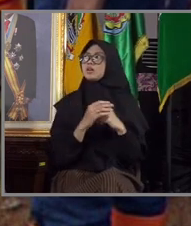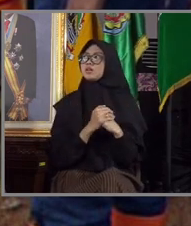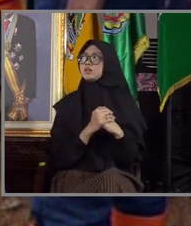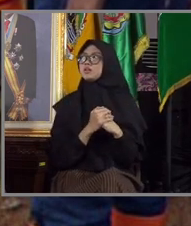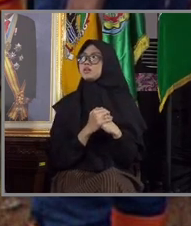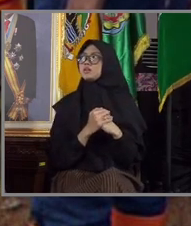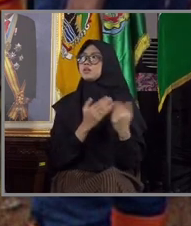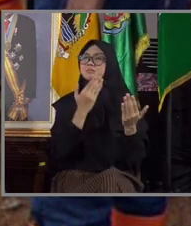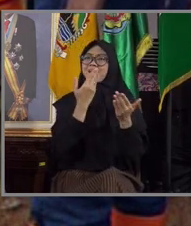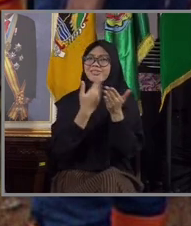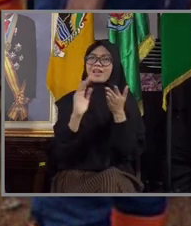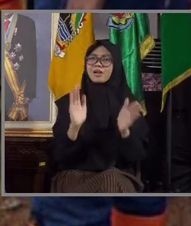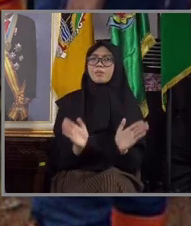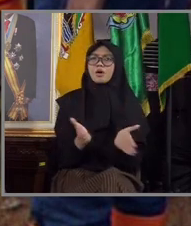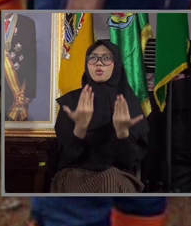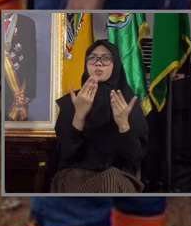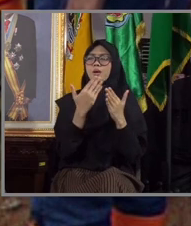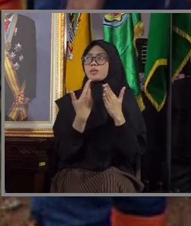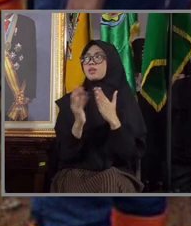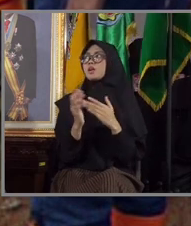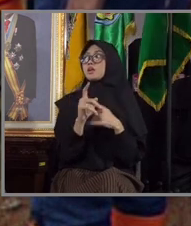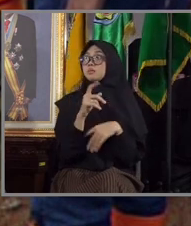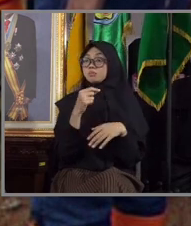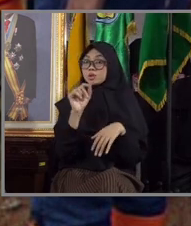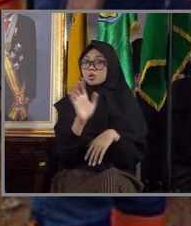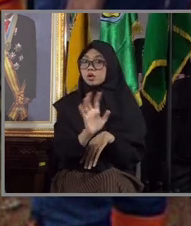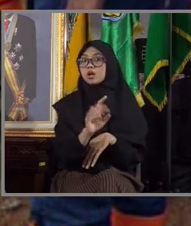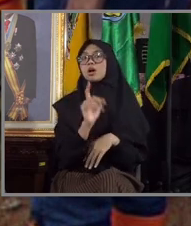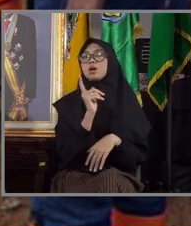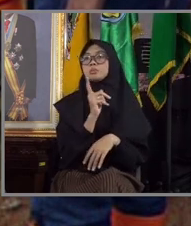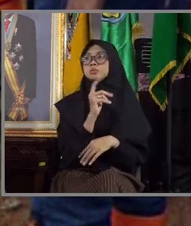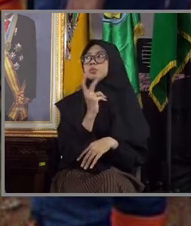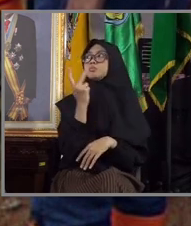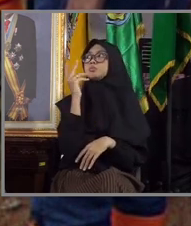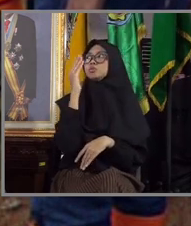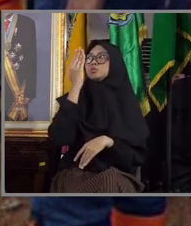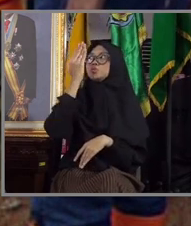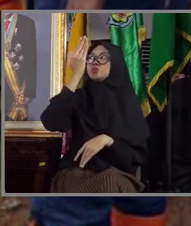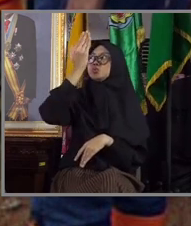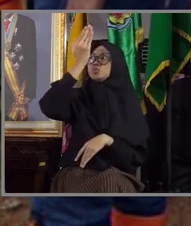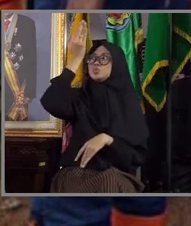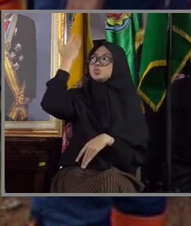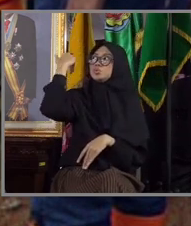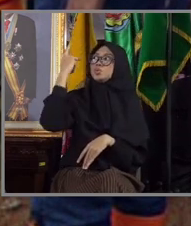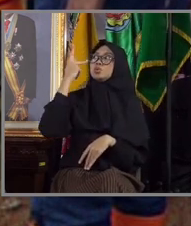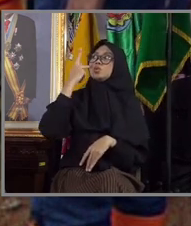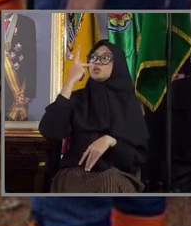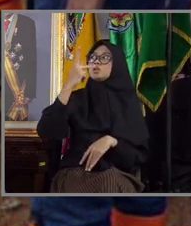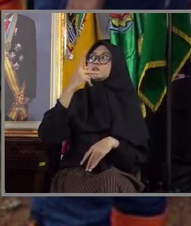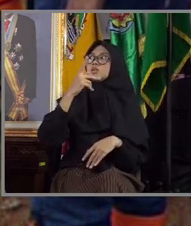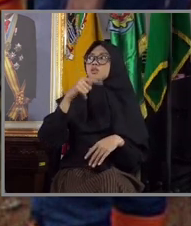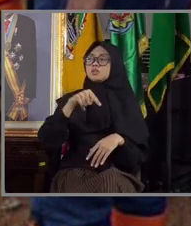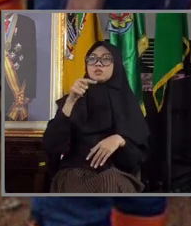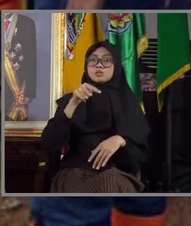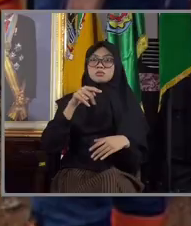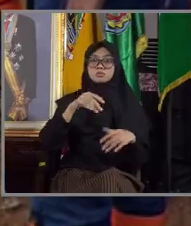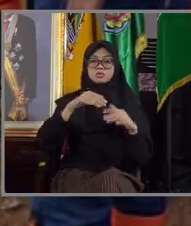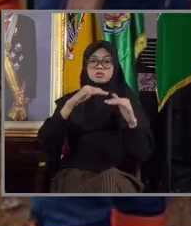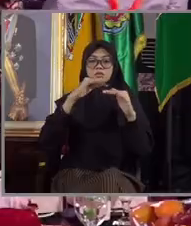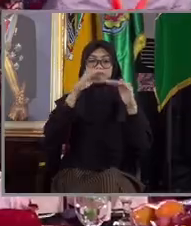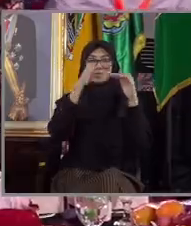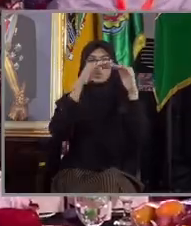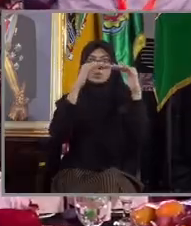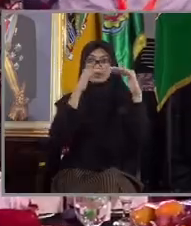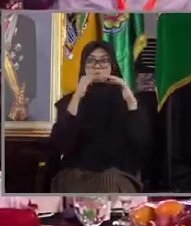dibangun Hai Betul ya karena waktu itu kita tidak bisa melihat bahwa itu rawan bencana